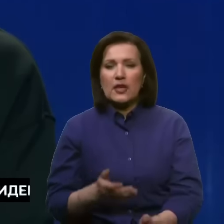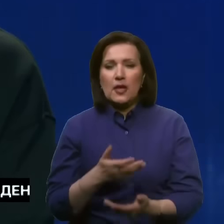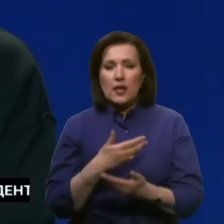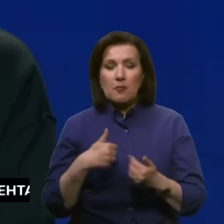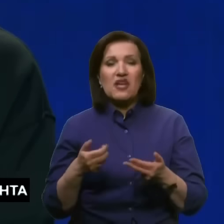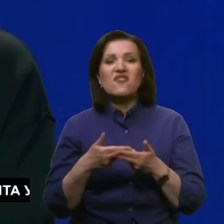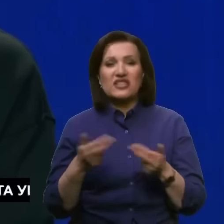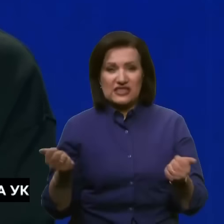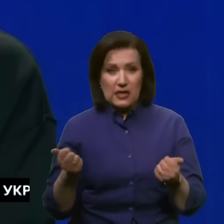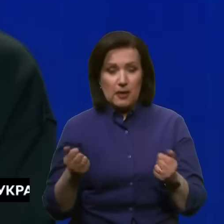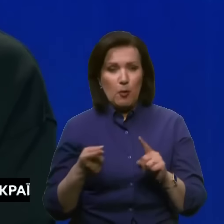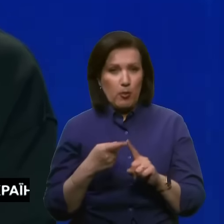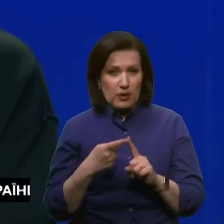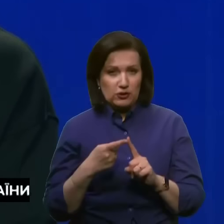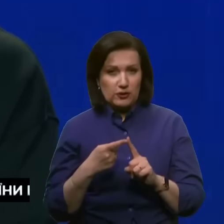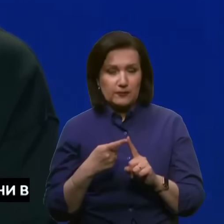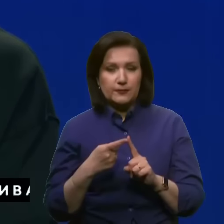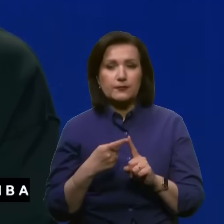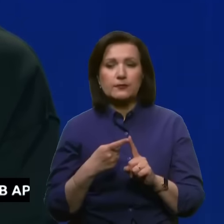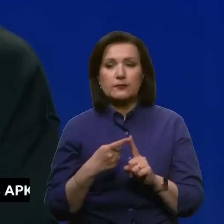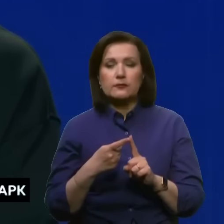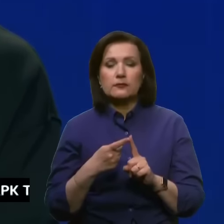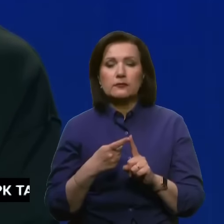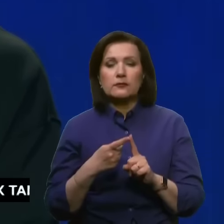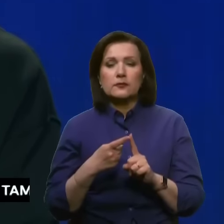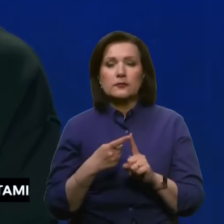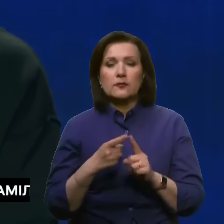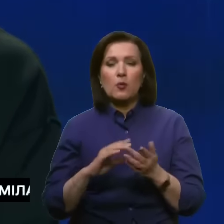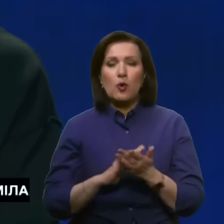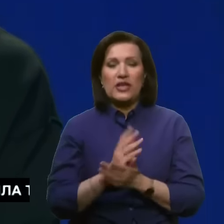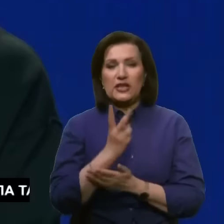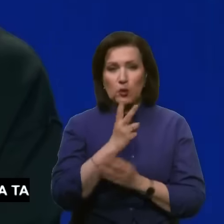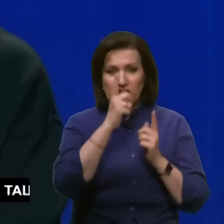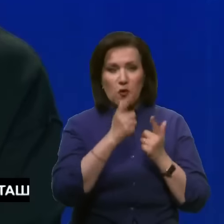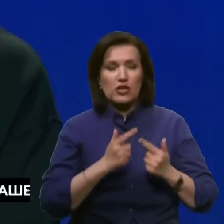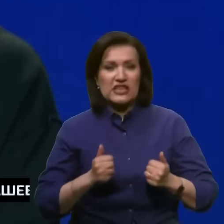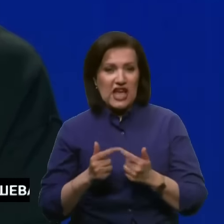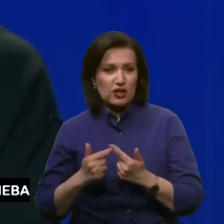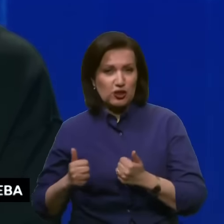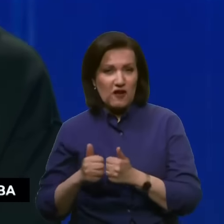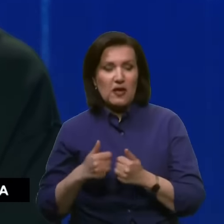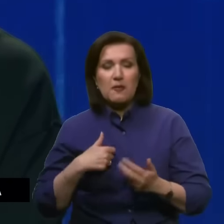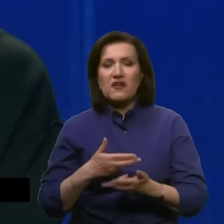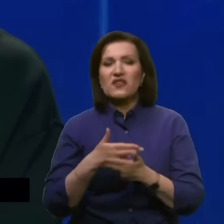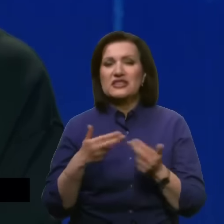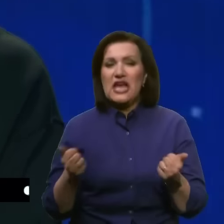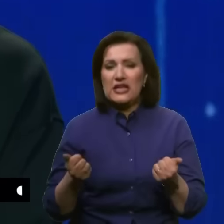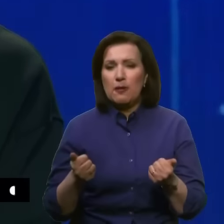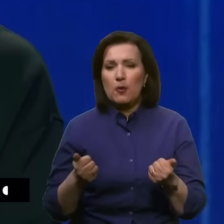Ми визнаємо, по-перше, ми визнаємо політику двох держав, ми